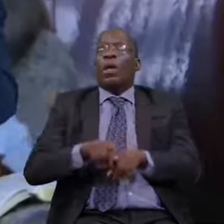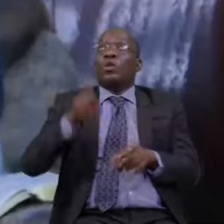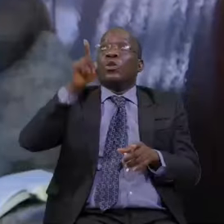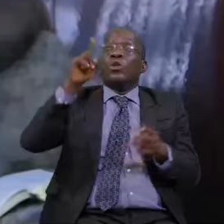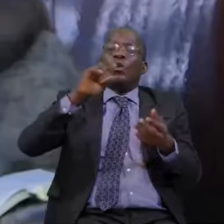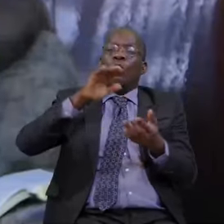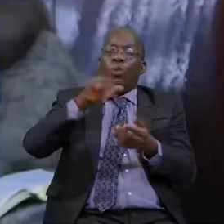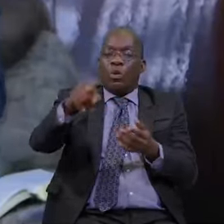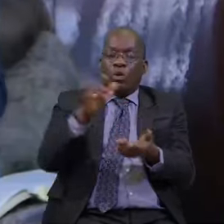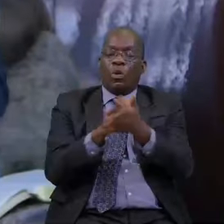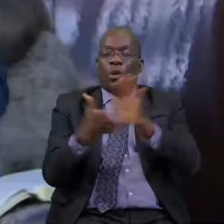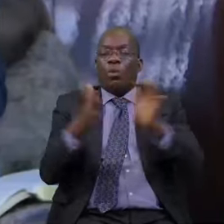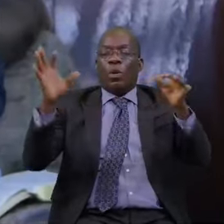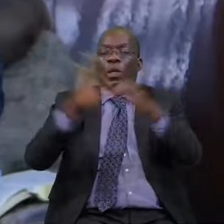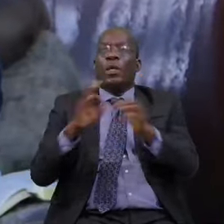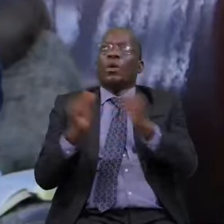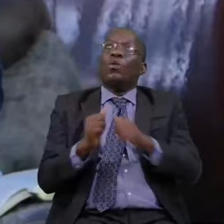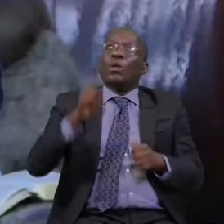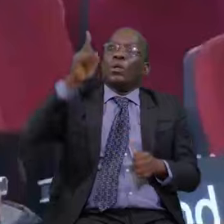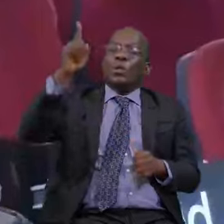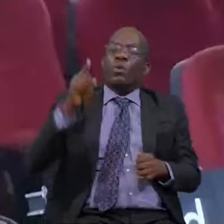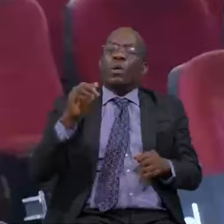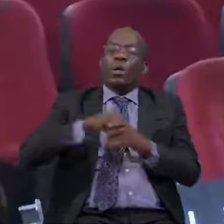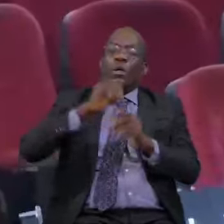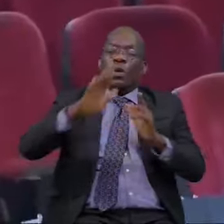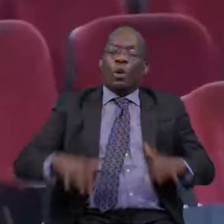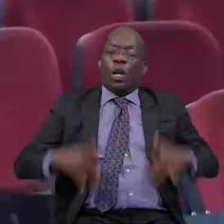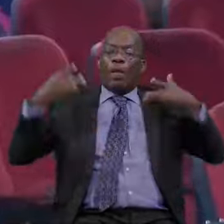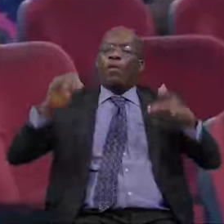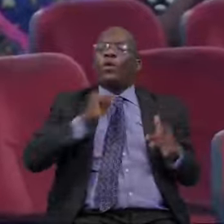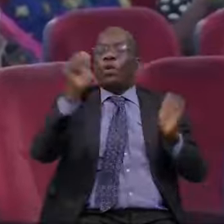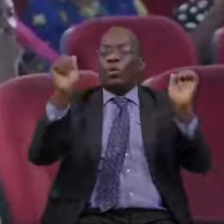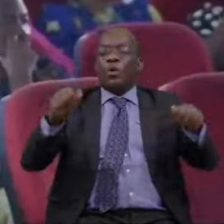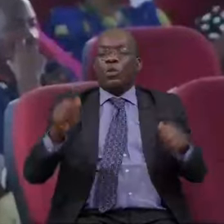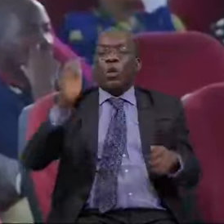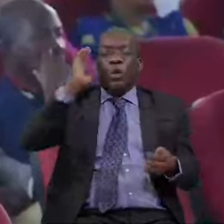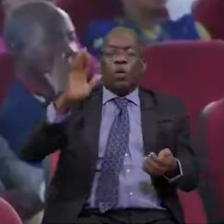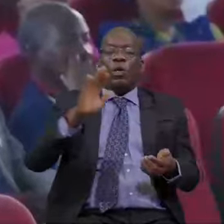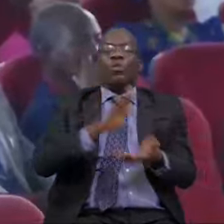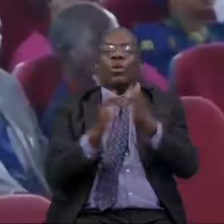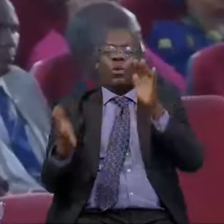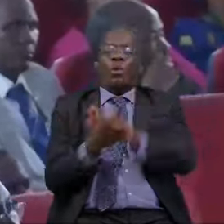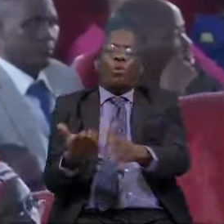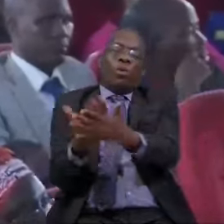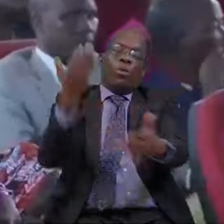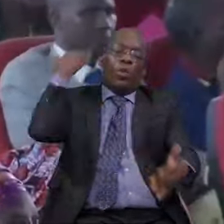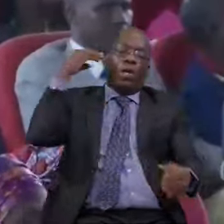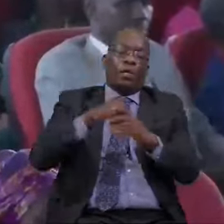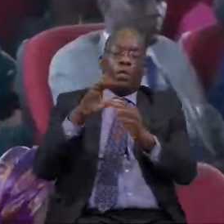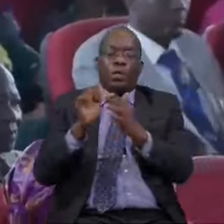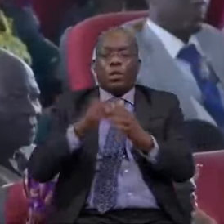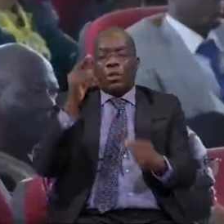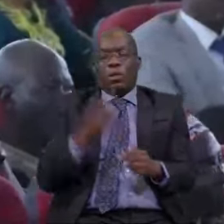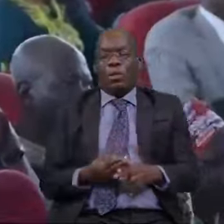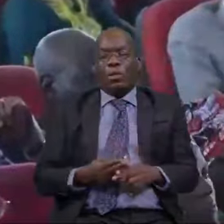connectez à lui, alors les impossibilités vont céder aux possibilités.